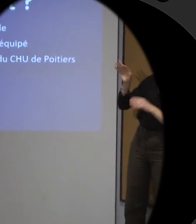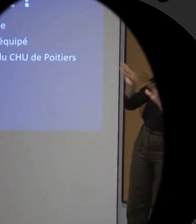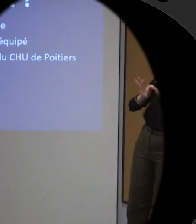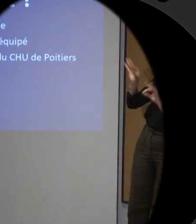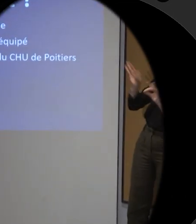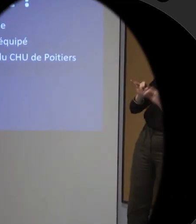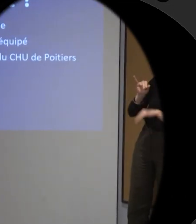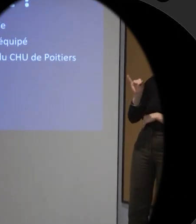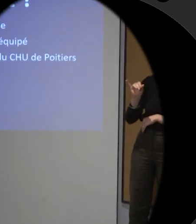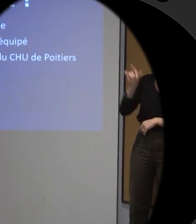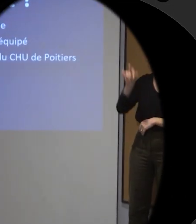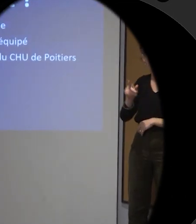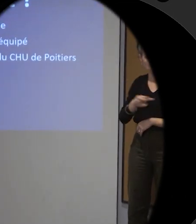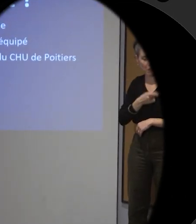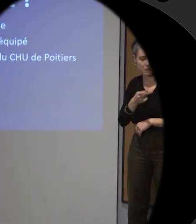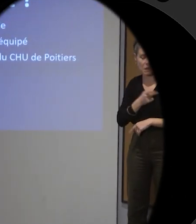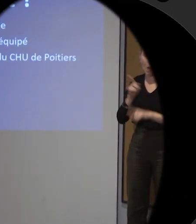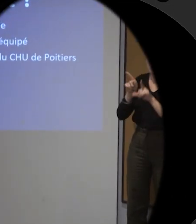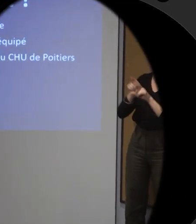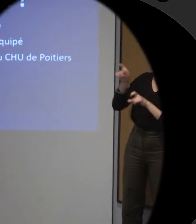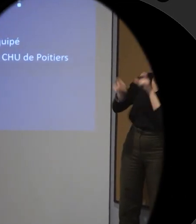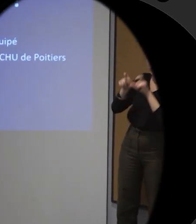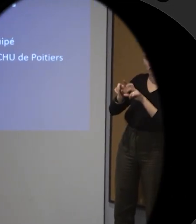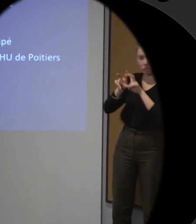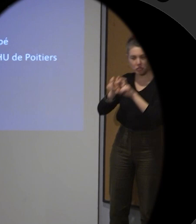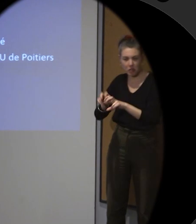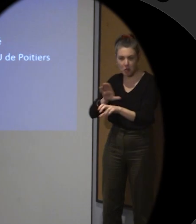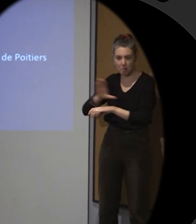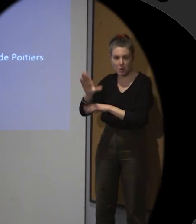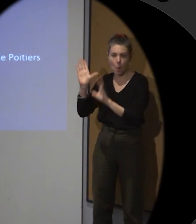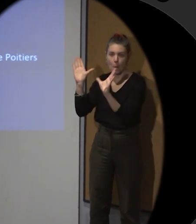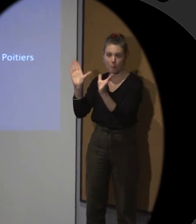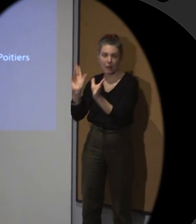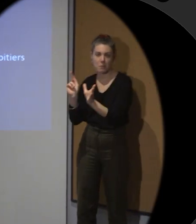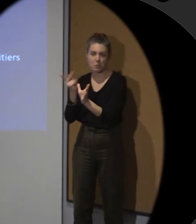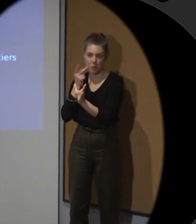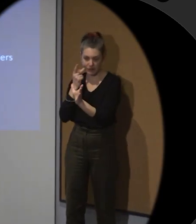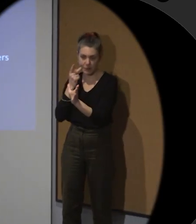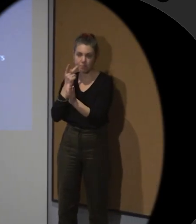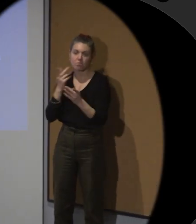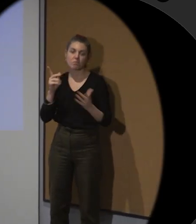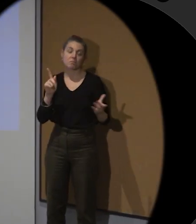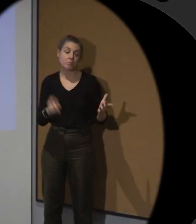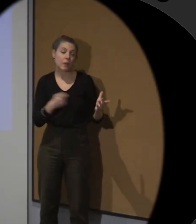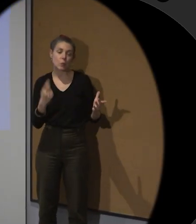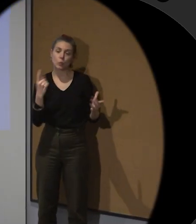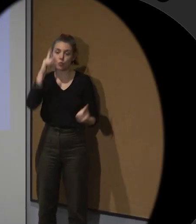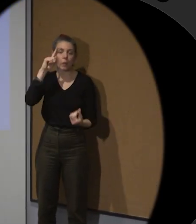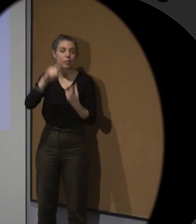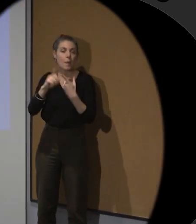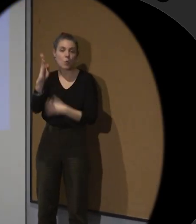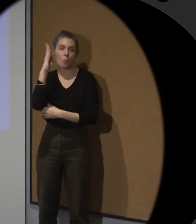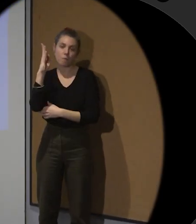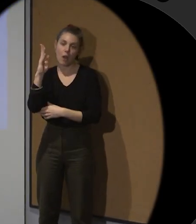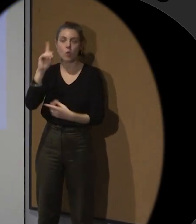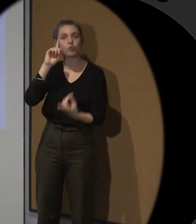du CHU de Poitiers sur des thèmes de société, des thèmes qui intéressent le grand public. Et donc, comme